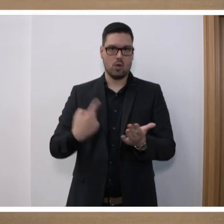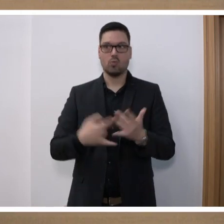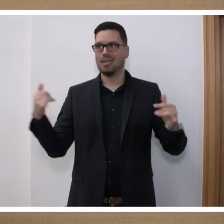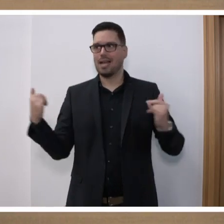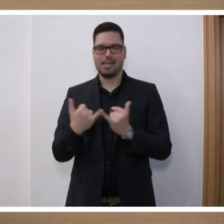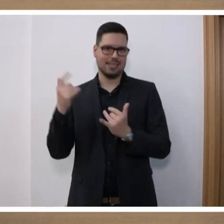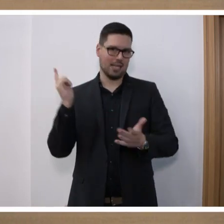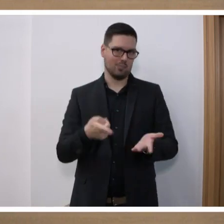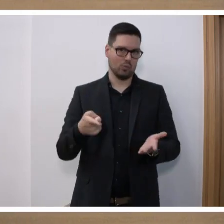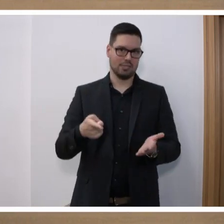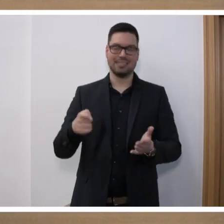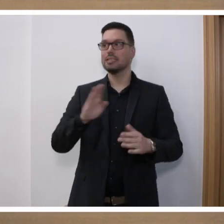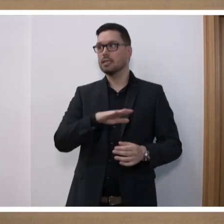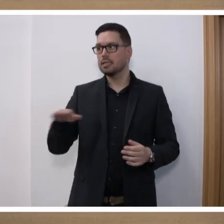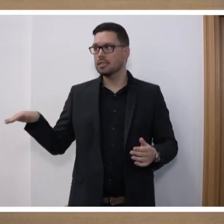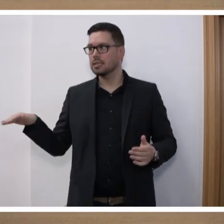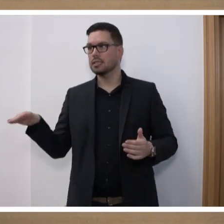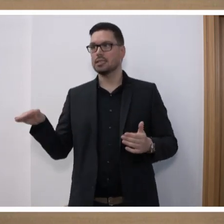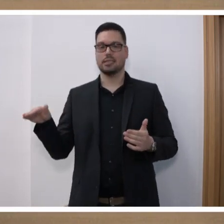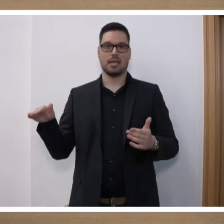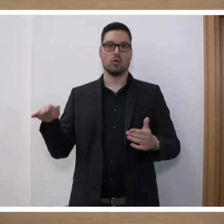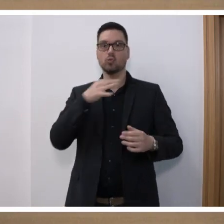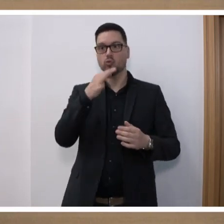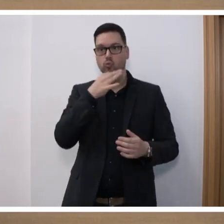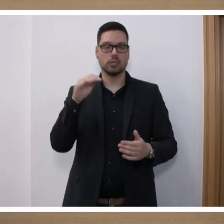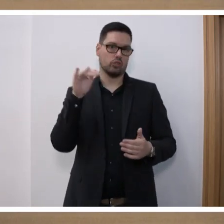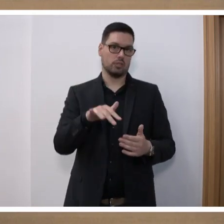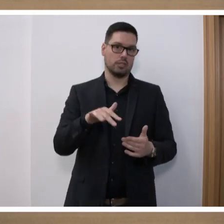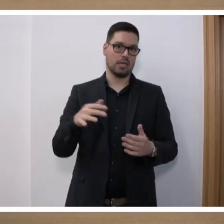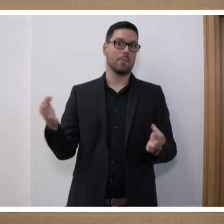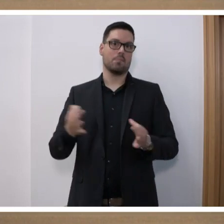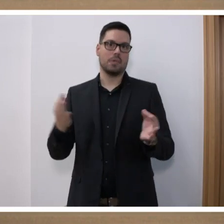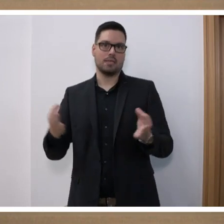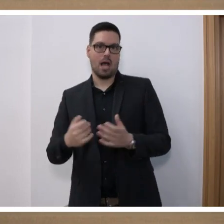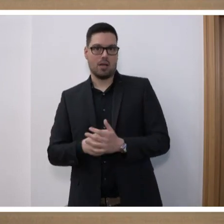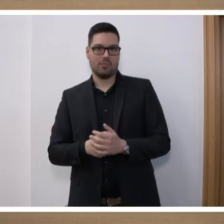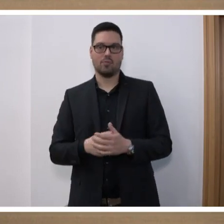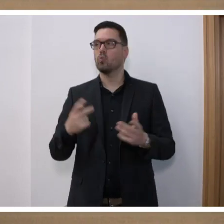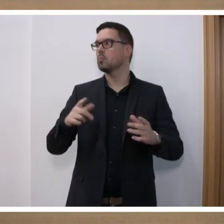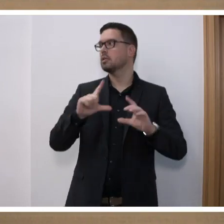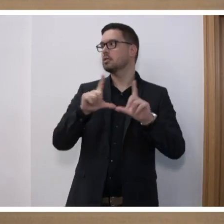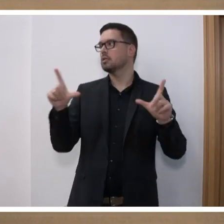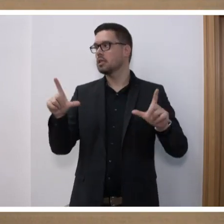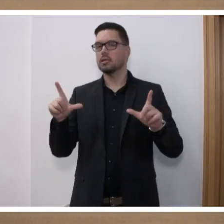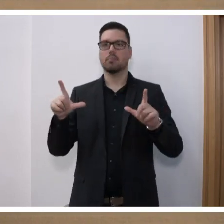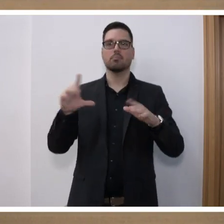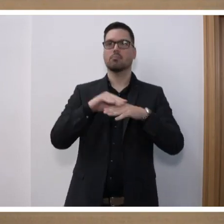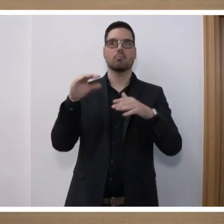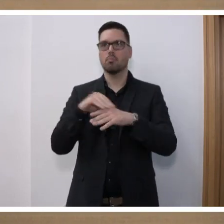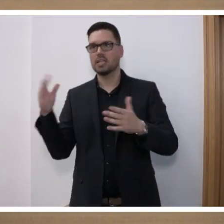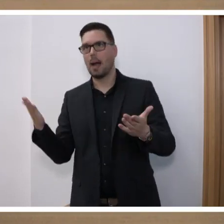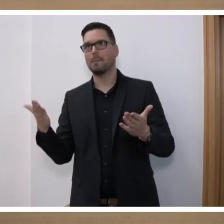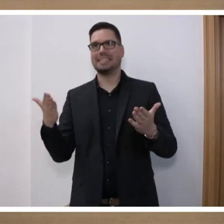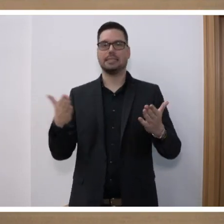stellen müssen, die Kinder und Jugendliche mit einem sonderpädagogischen Förderbedarf haben. Ob das Therapien sind, ob das aber auch